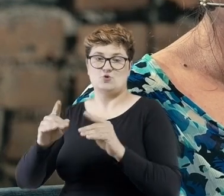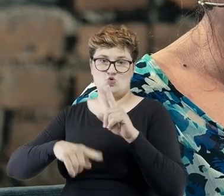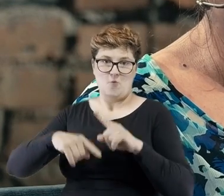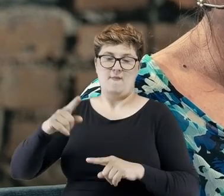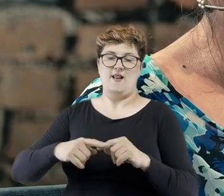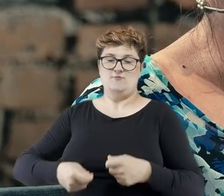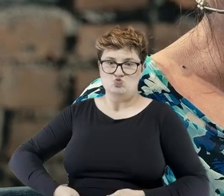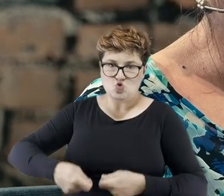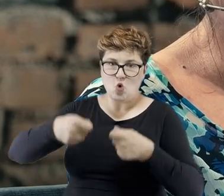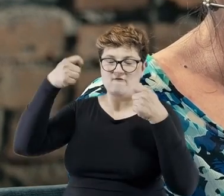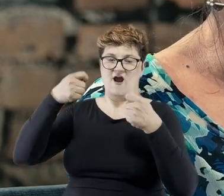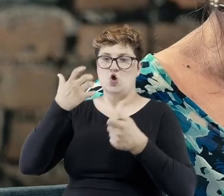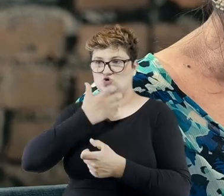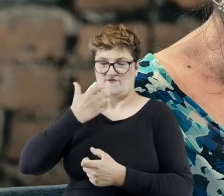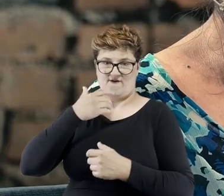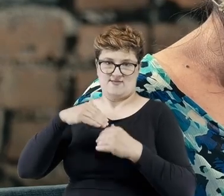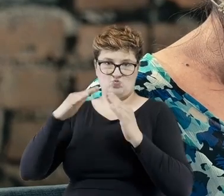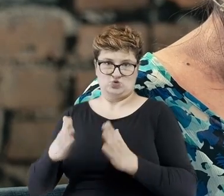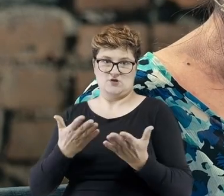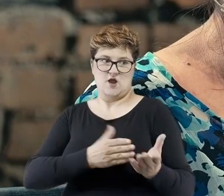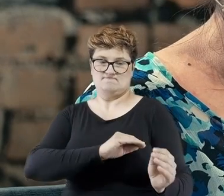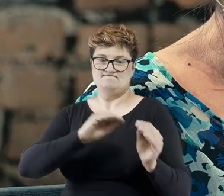murowanego, ogrzewanego budynku. Więc i